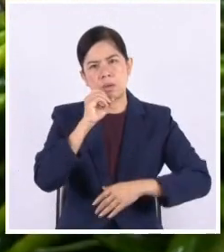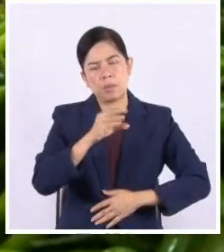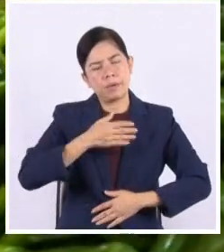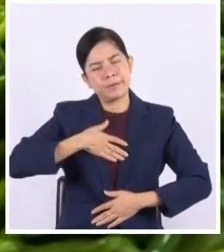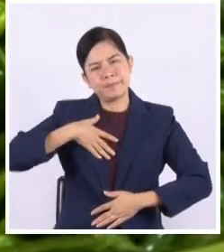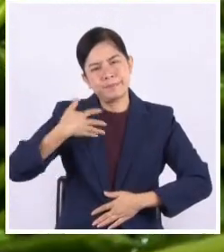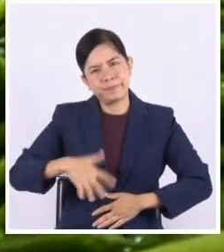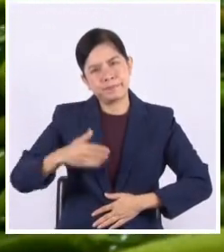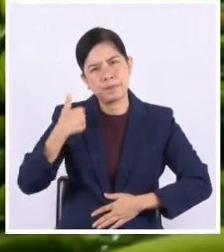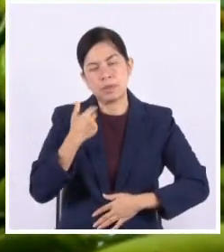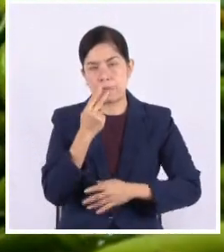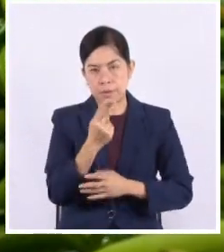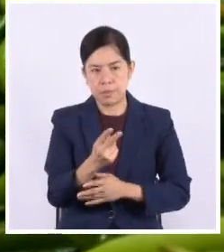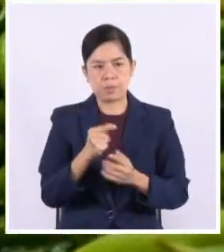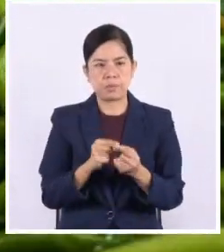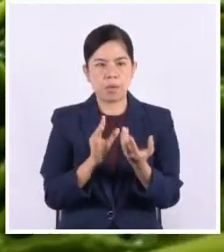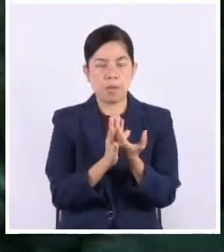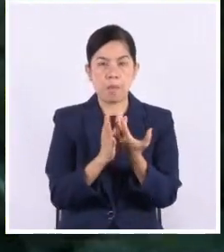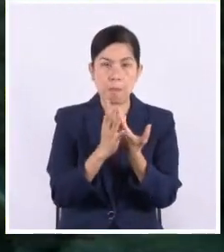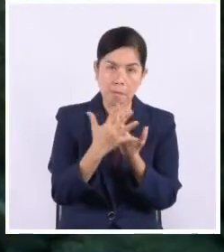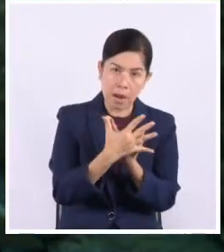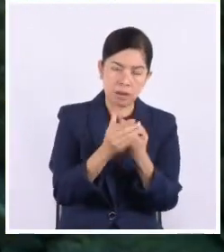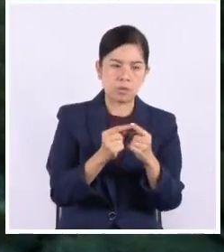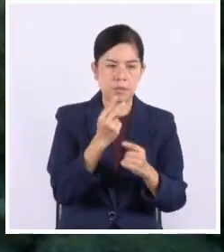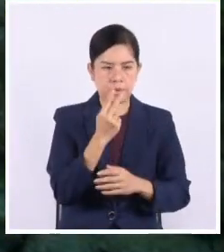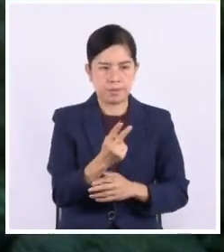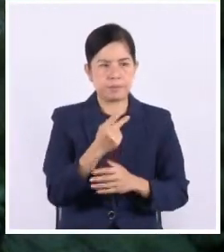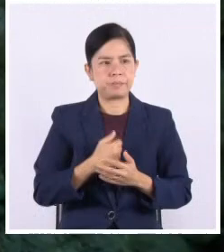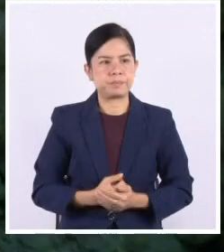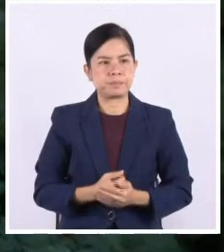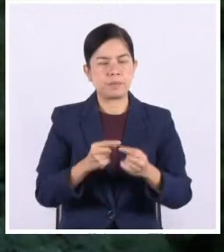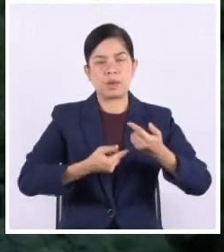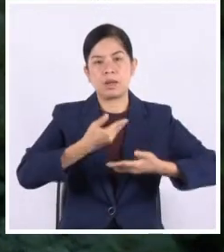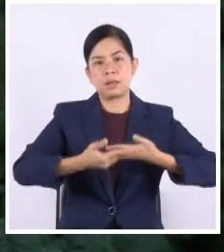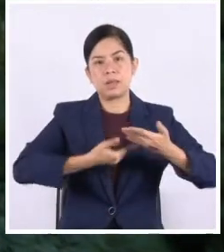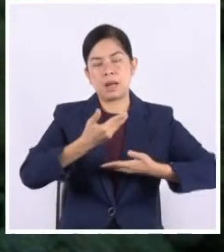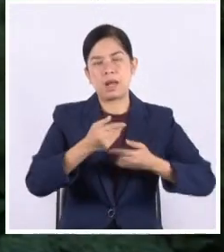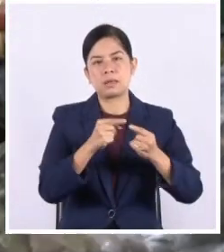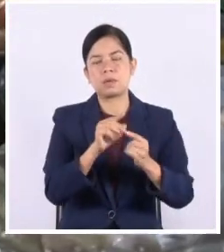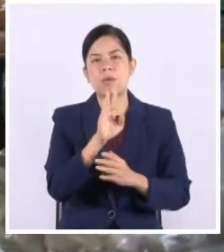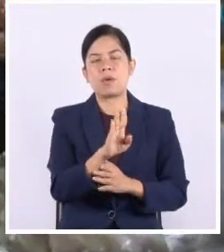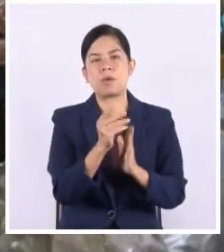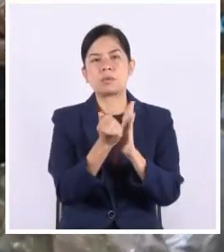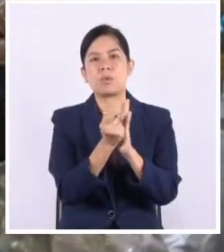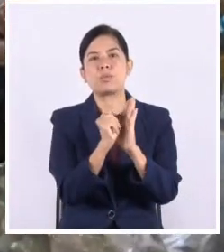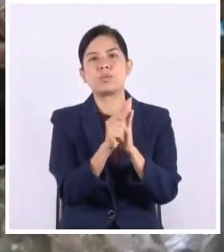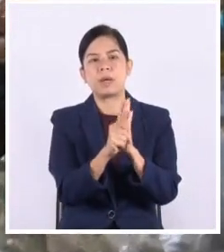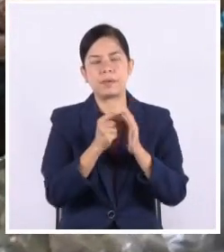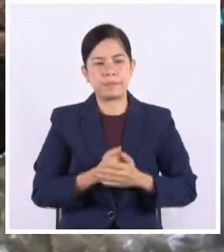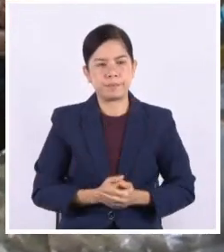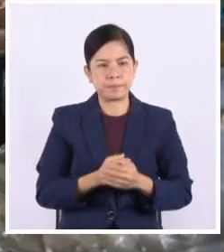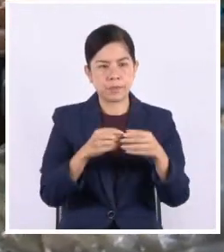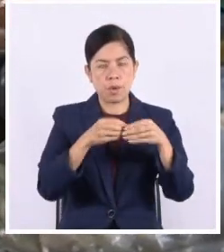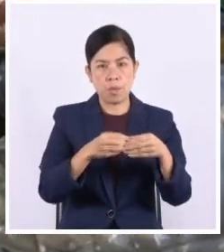ดูกันหน่อยไปสำรวจราคาผักแล้วก็สำรวจตามแผงต่างๆนะคะตลาดสดเทศบาลเมืองอุทัยธานี 2ค่ะหลังจากที่ลูกค้า